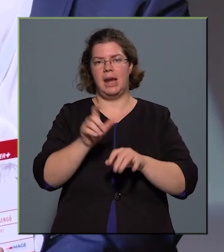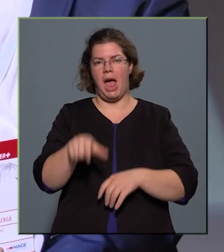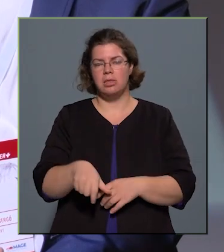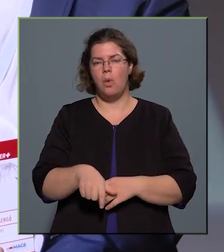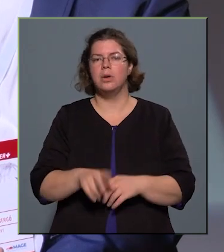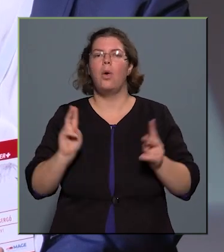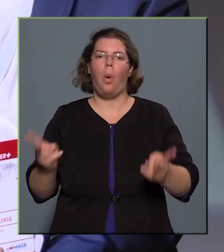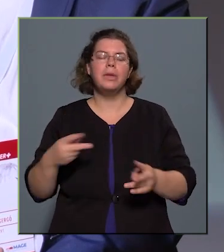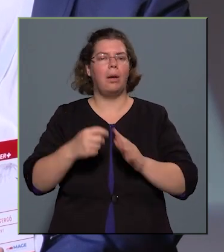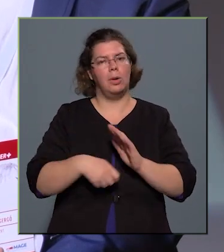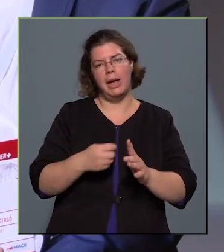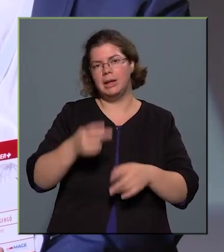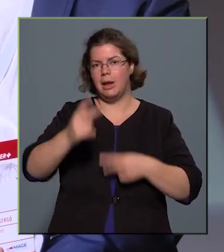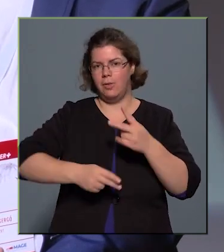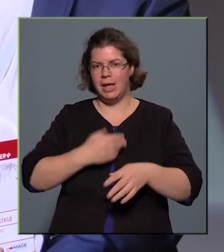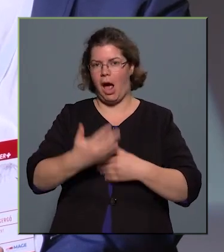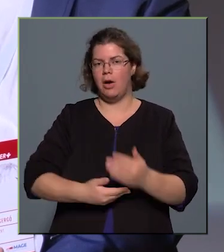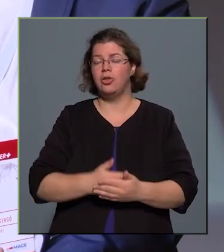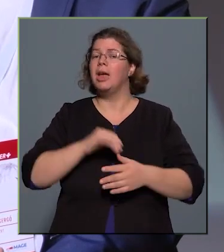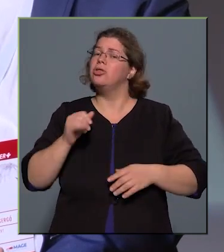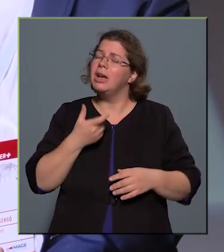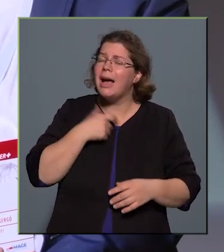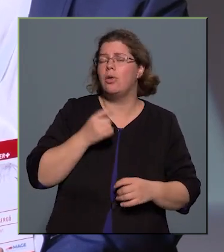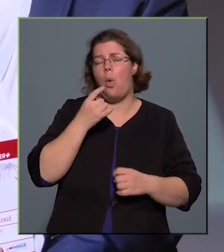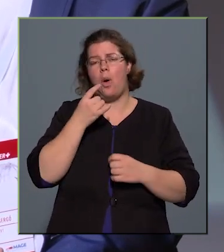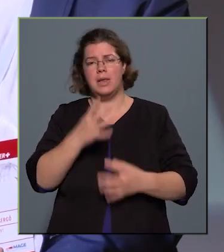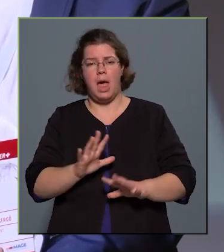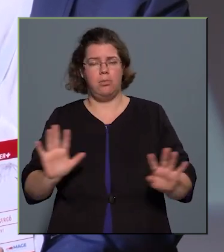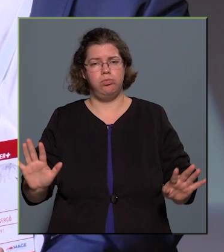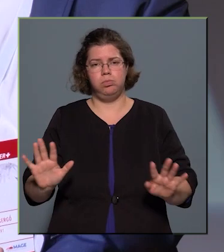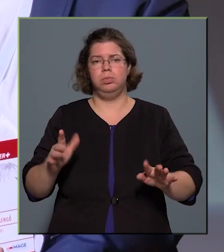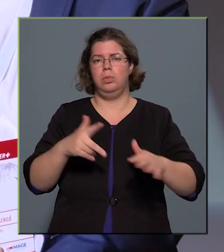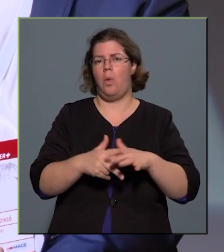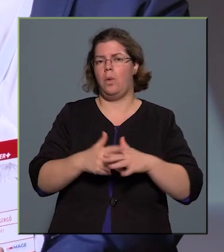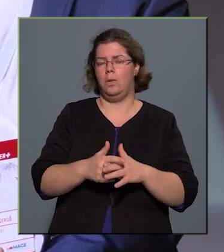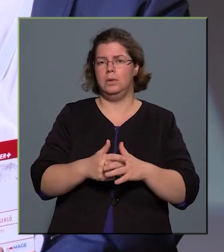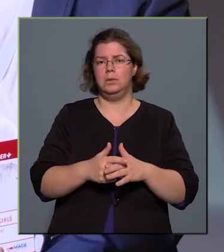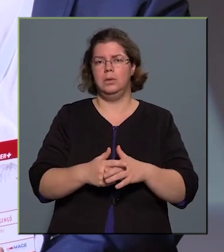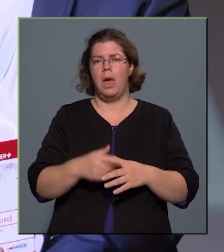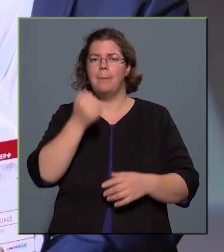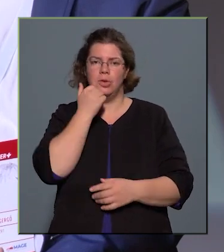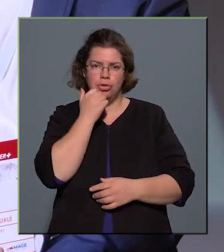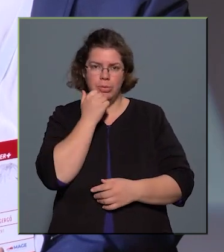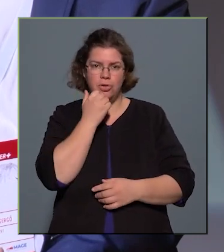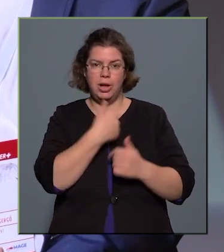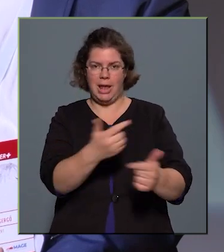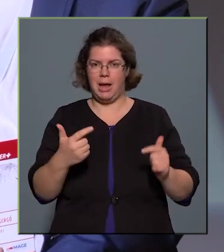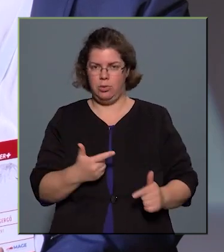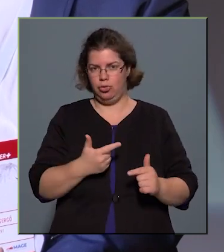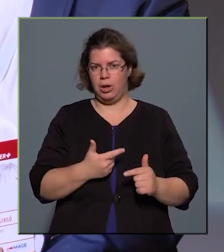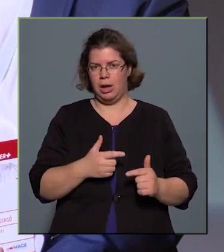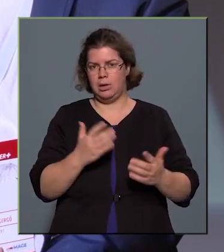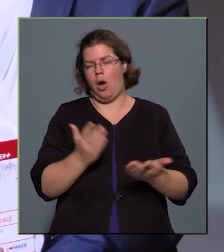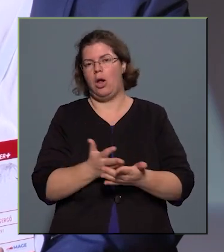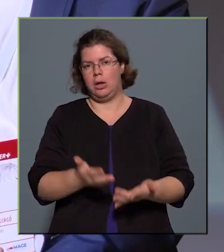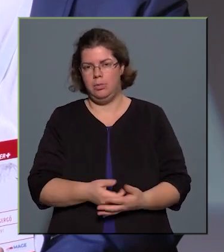a projektet végrehajtsa, és lehetőleg a legkorszerűbb dolgokat, Mitsubishi lehetőségeket